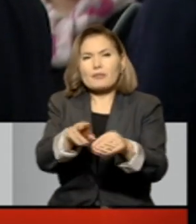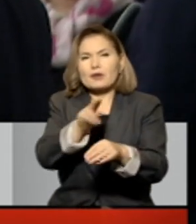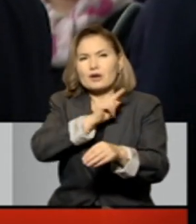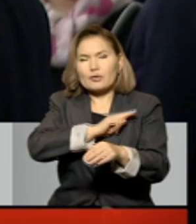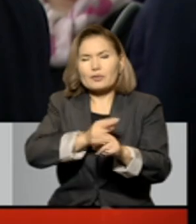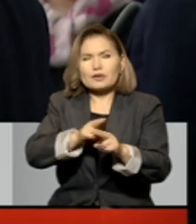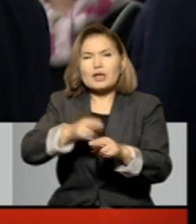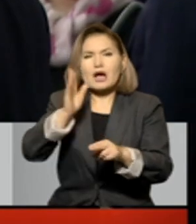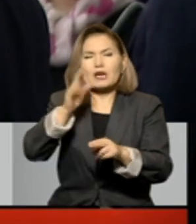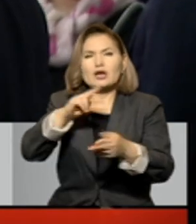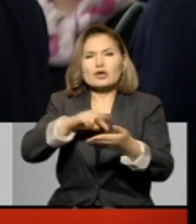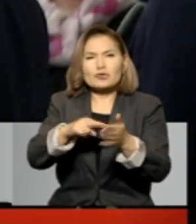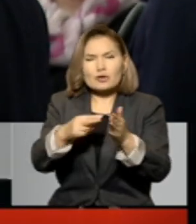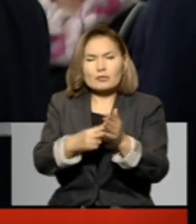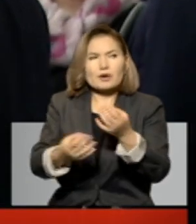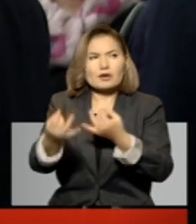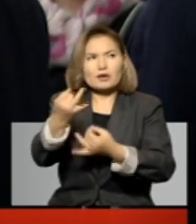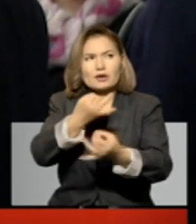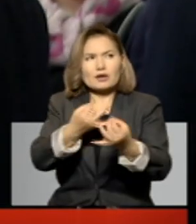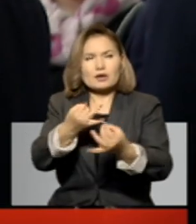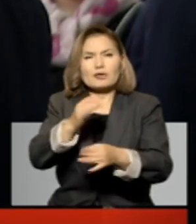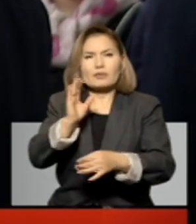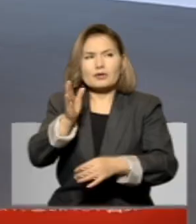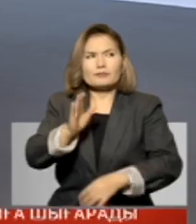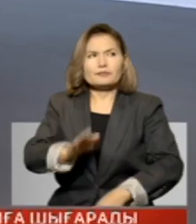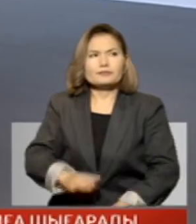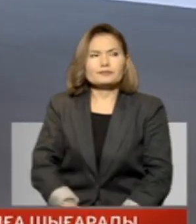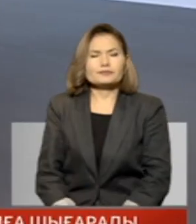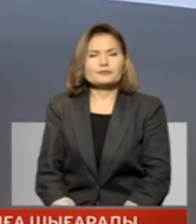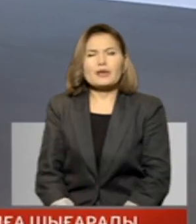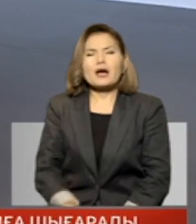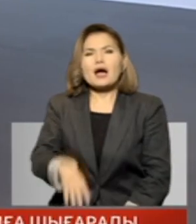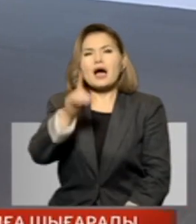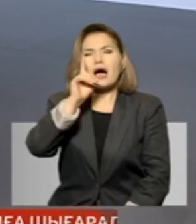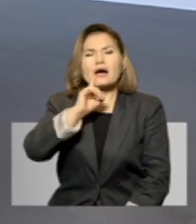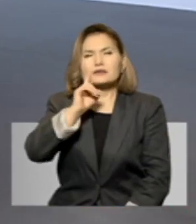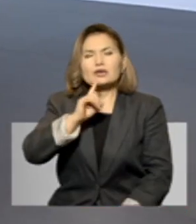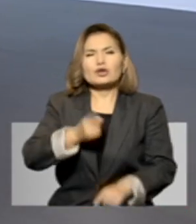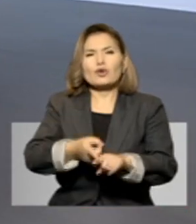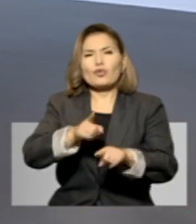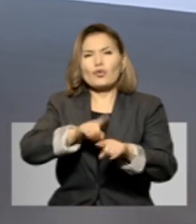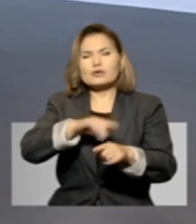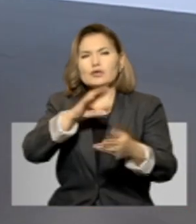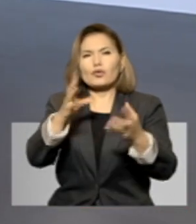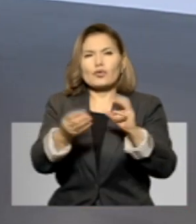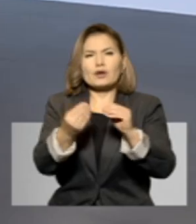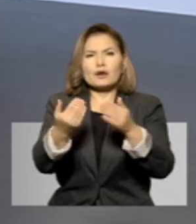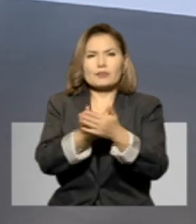отырып, алдағы жоспарларымызды талқылаймыз. Әзірге осы, келесі ақпарат